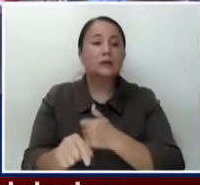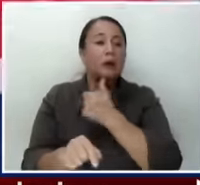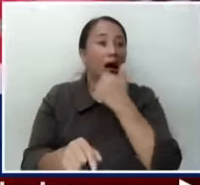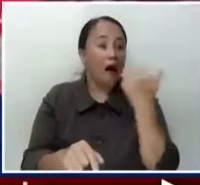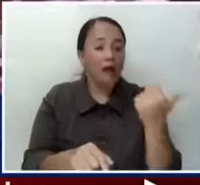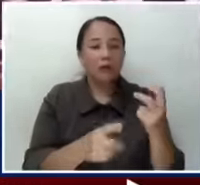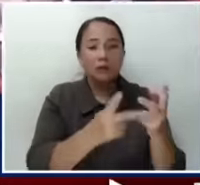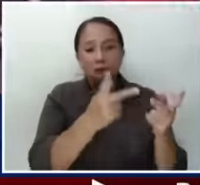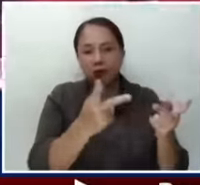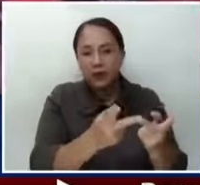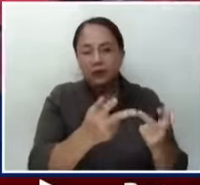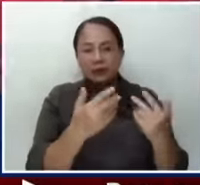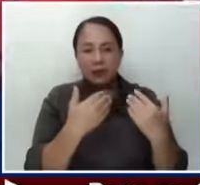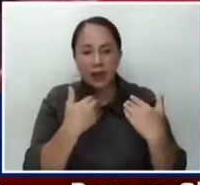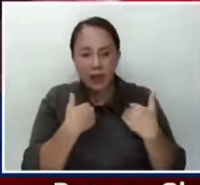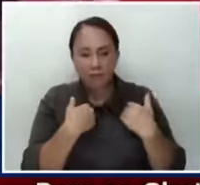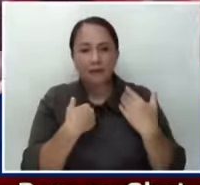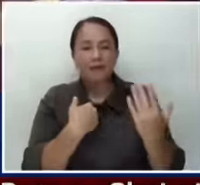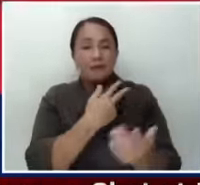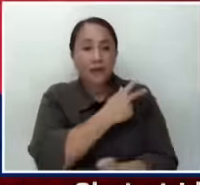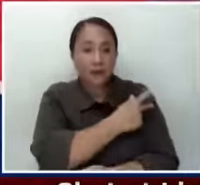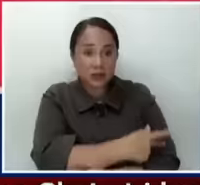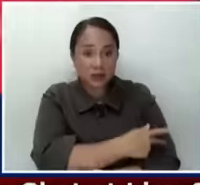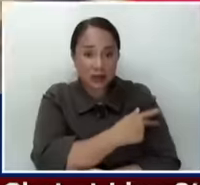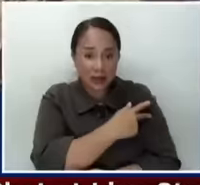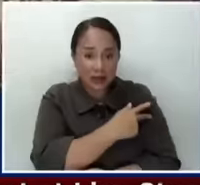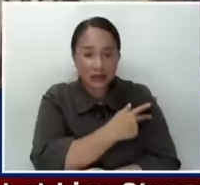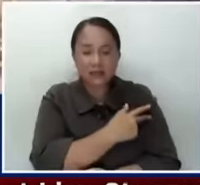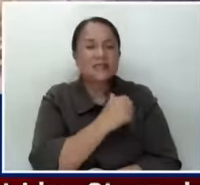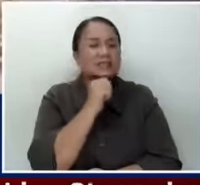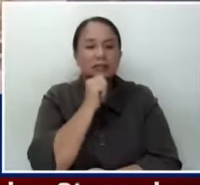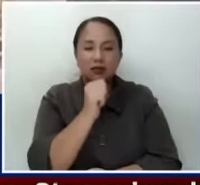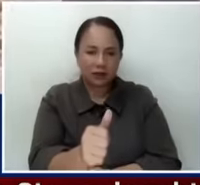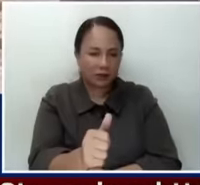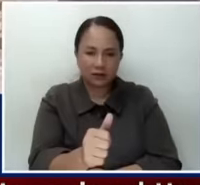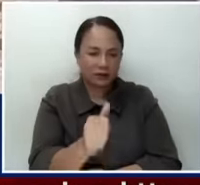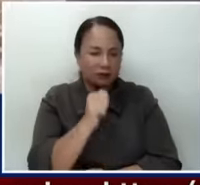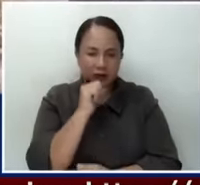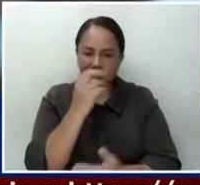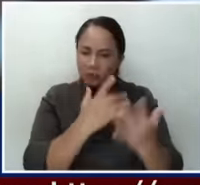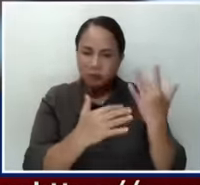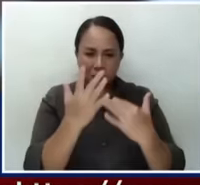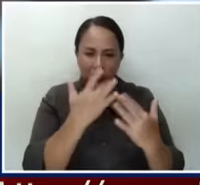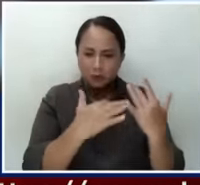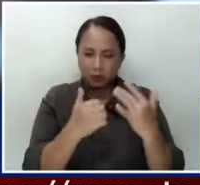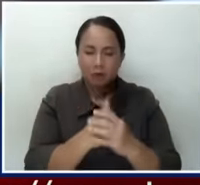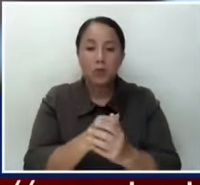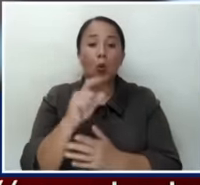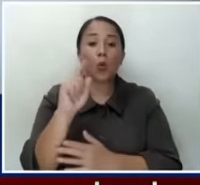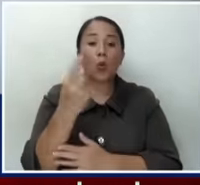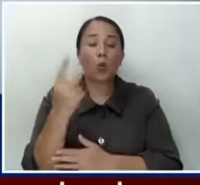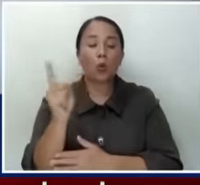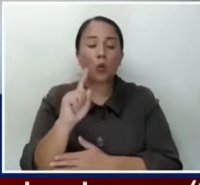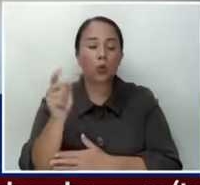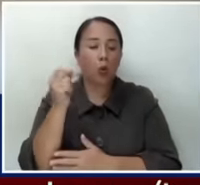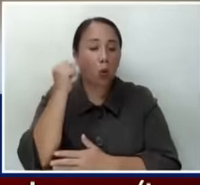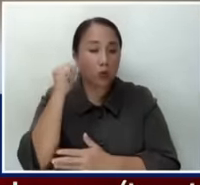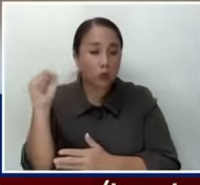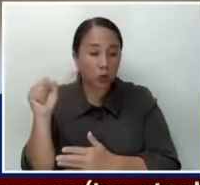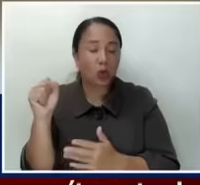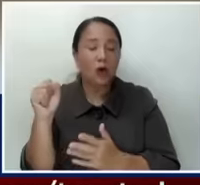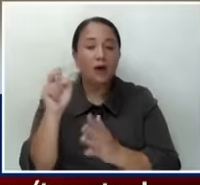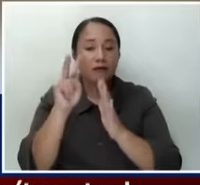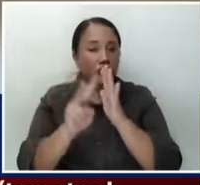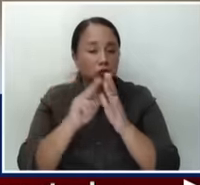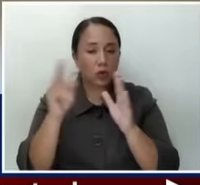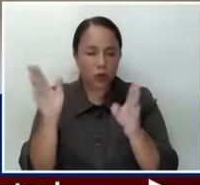saan may mga naapektuhang mga pasyente ay hindi naman yun nasunog. Ang nasunog lang yung audiovisual room. Pero yun nga,